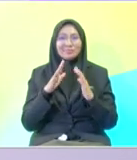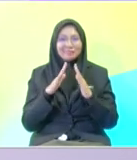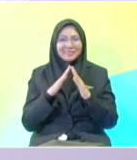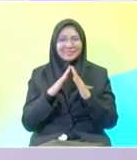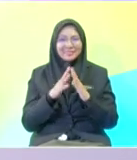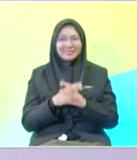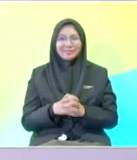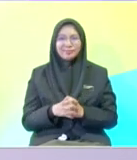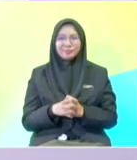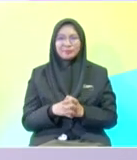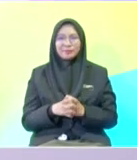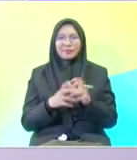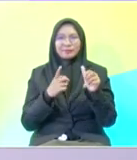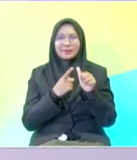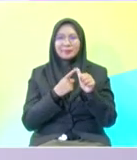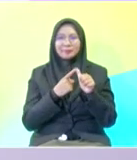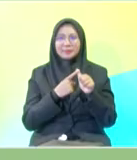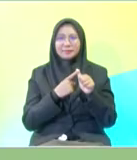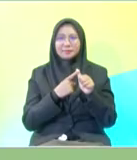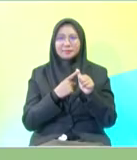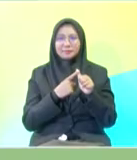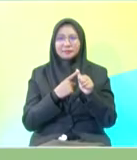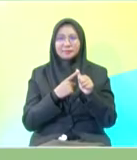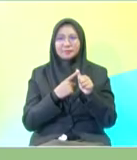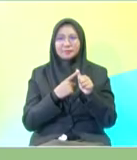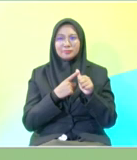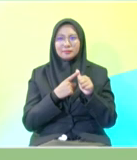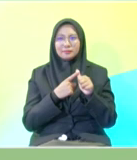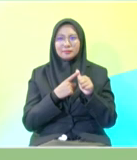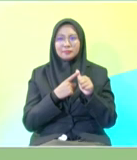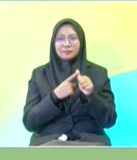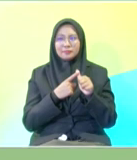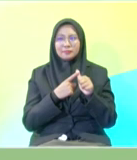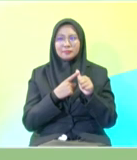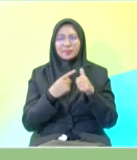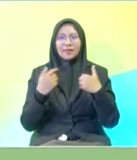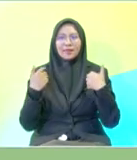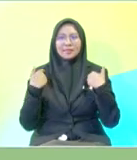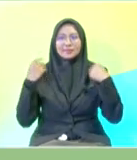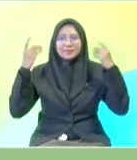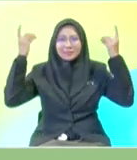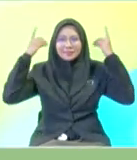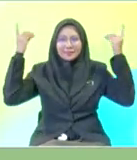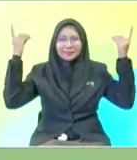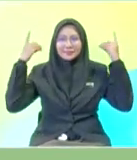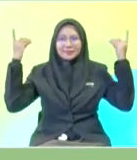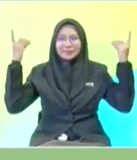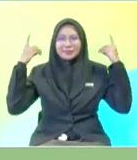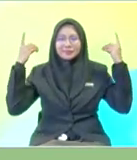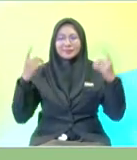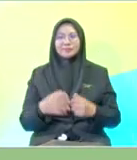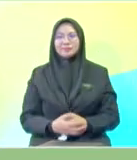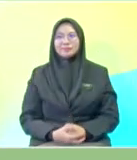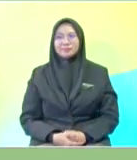namanya Oke contoh yang pertama Layung badan yang kedua